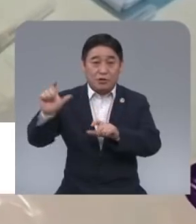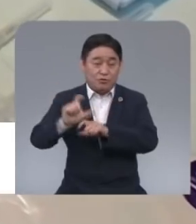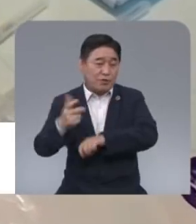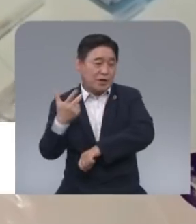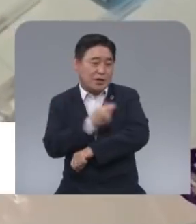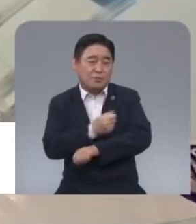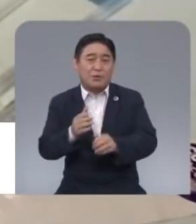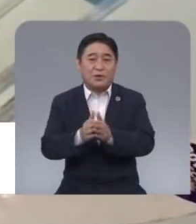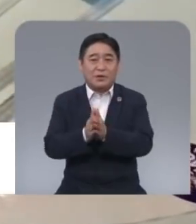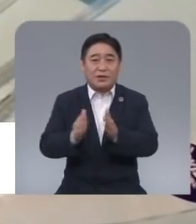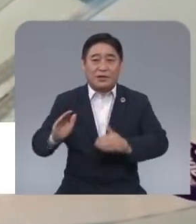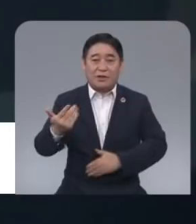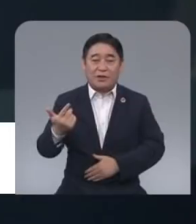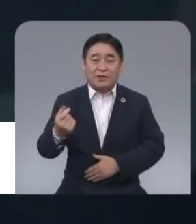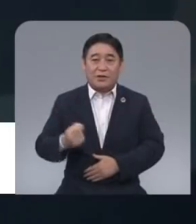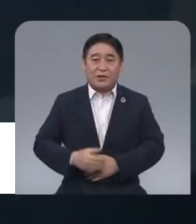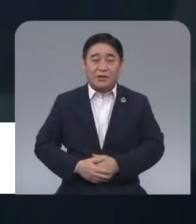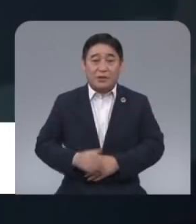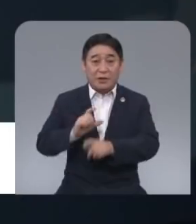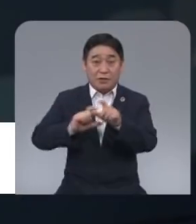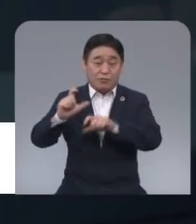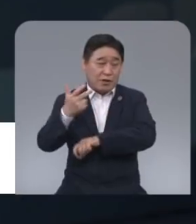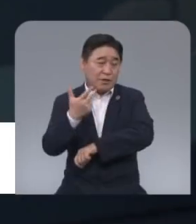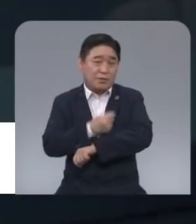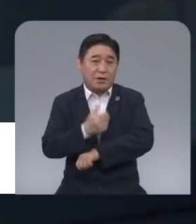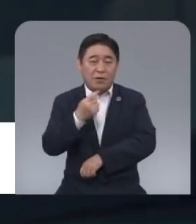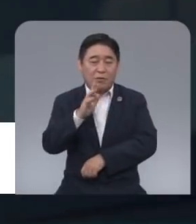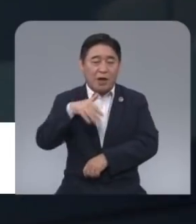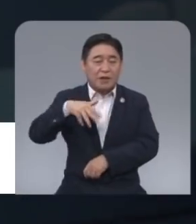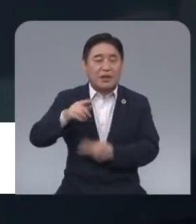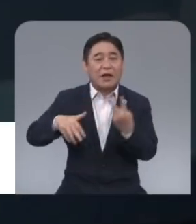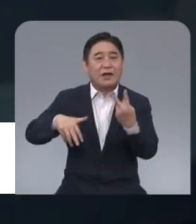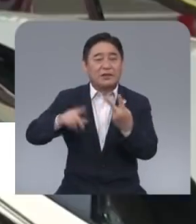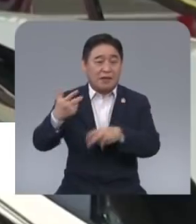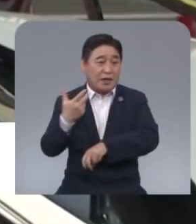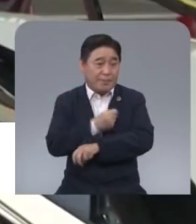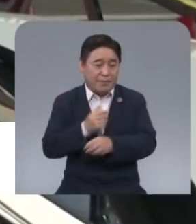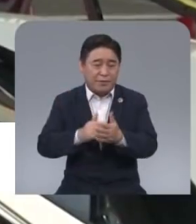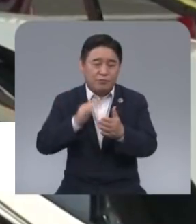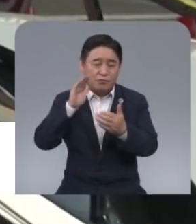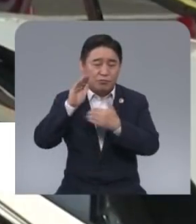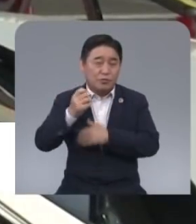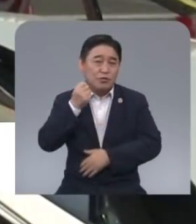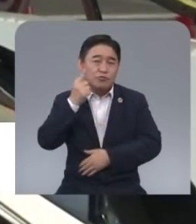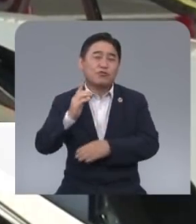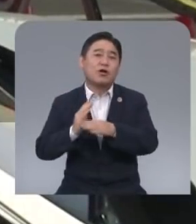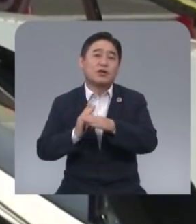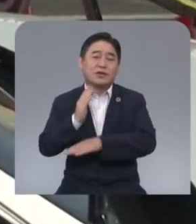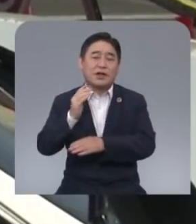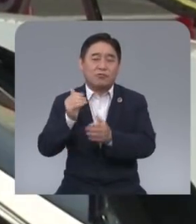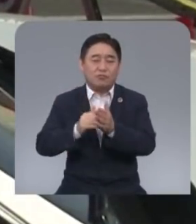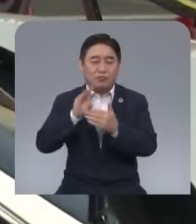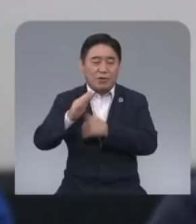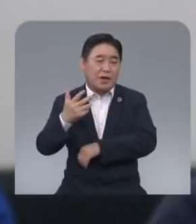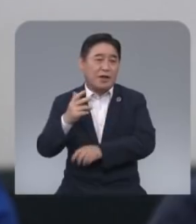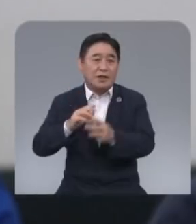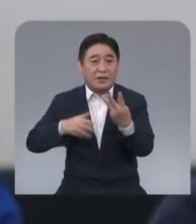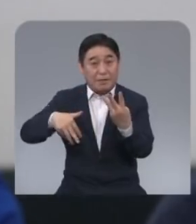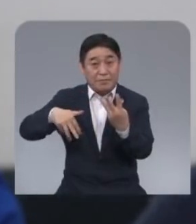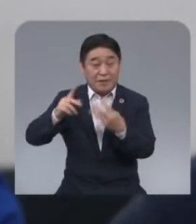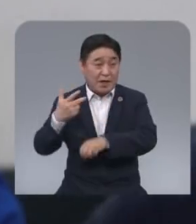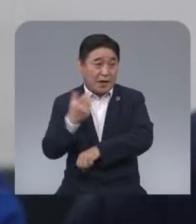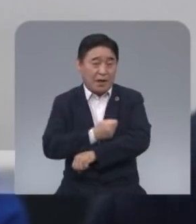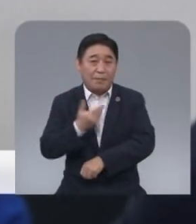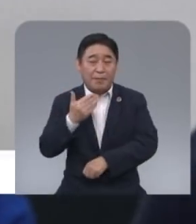접종이 시작될 것으로 보입니다. 추가 접종은 화이자 2차 접종 후 최소 6개월이 지나야 가능합니다.